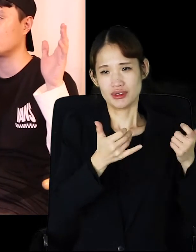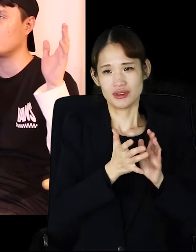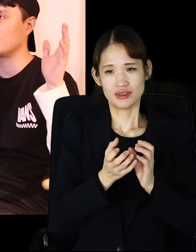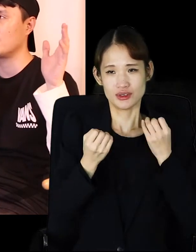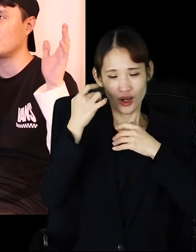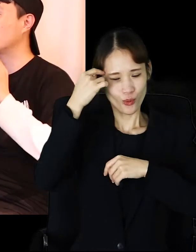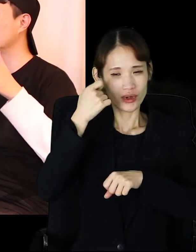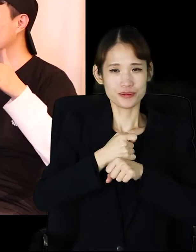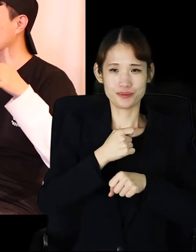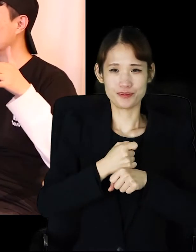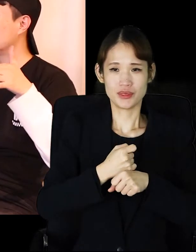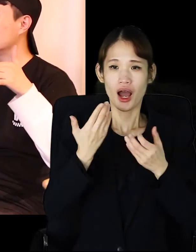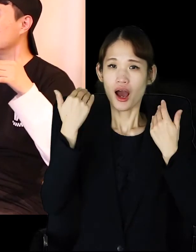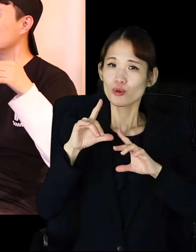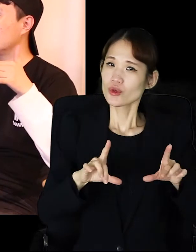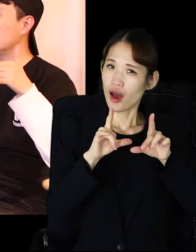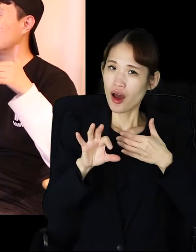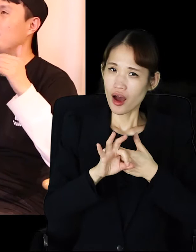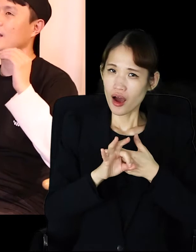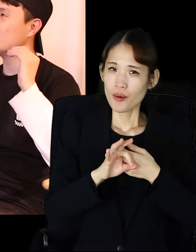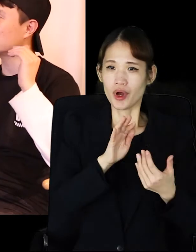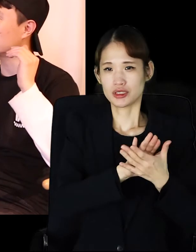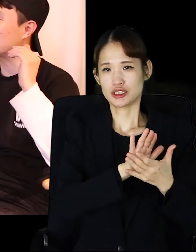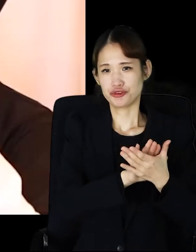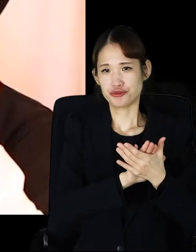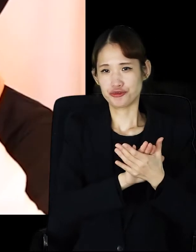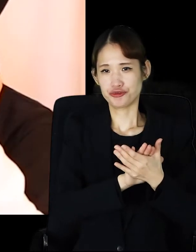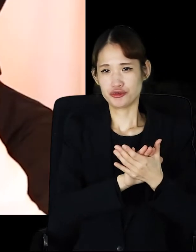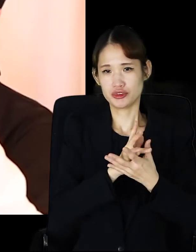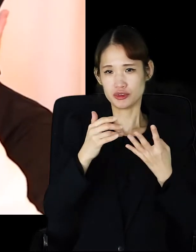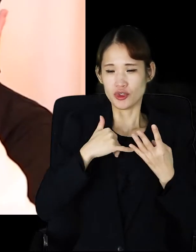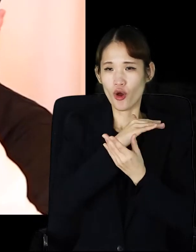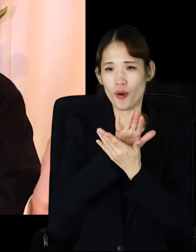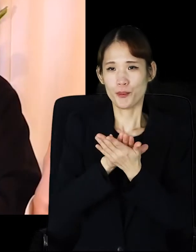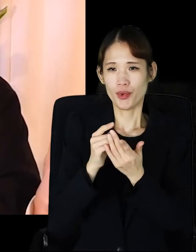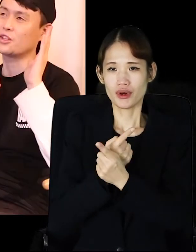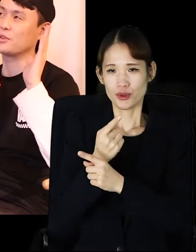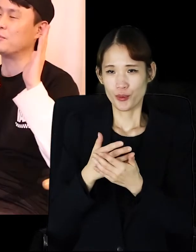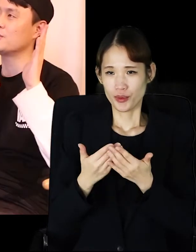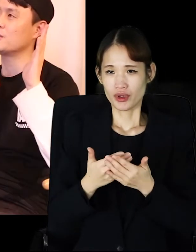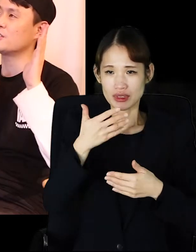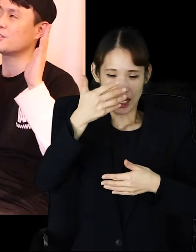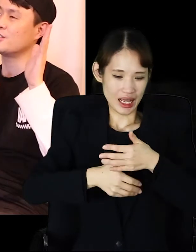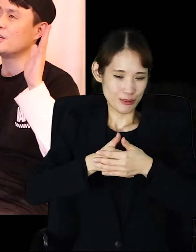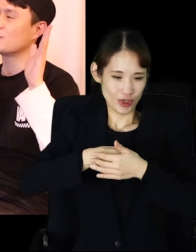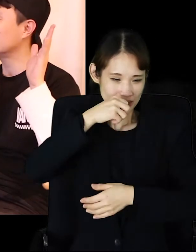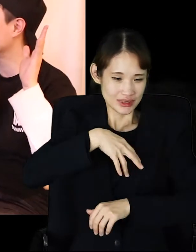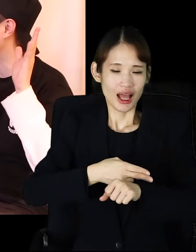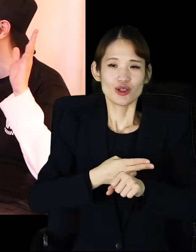좀 새로운 지점이다. 학교 생활하면은 친구가 8할 정도라고 저는 놀아야 되니까 그렇다면 나머지는